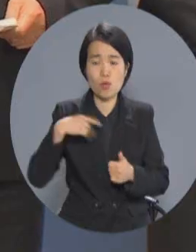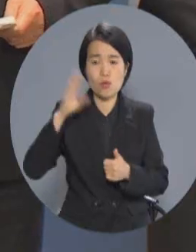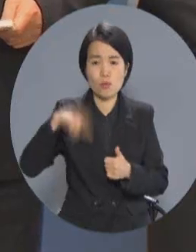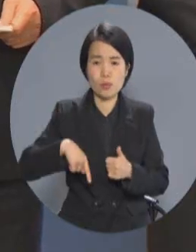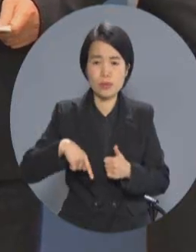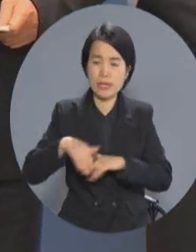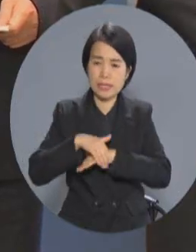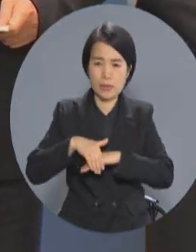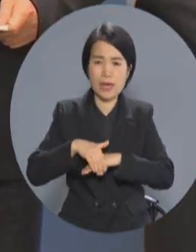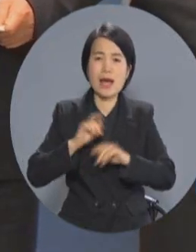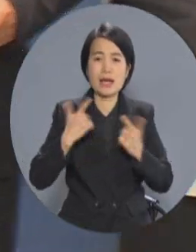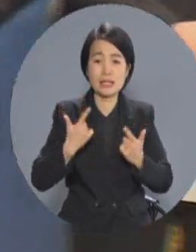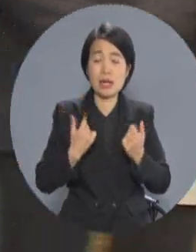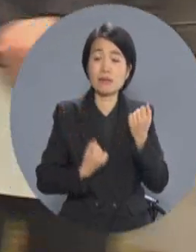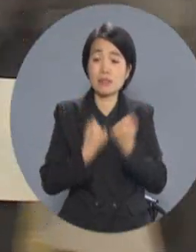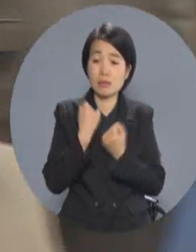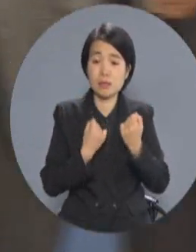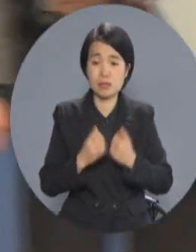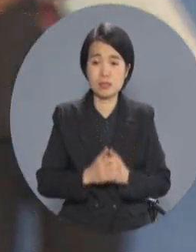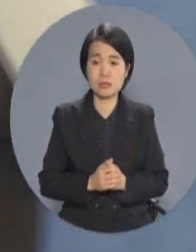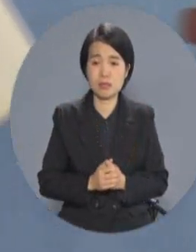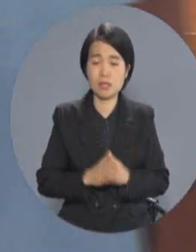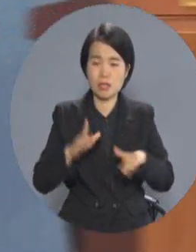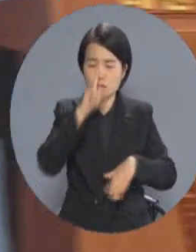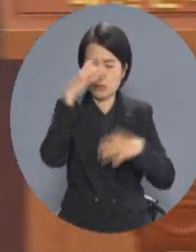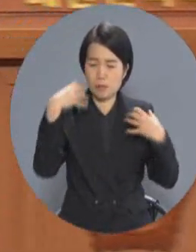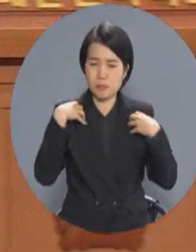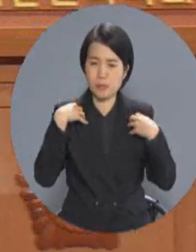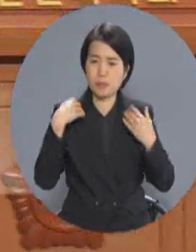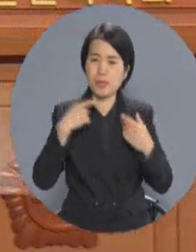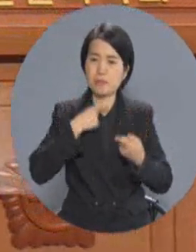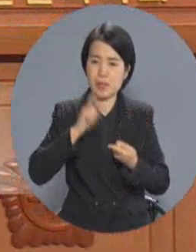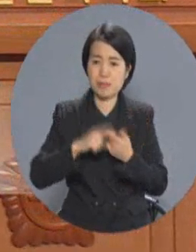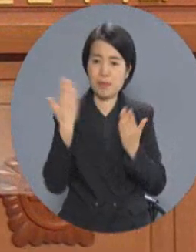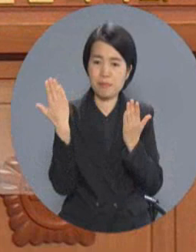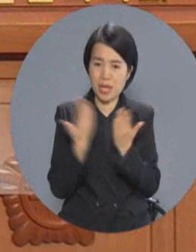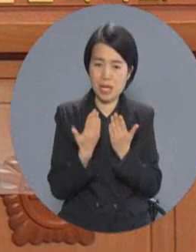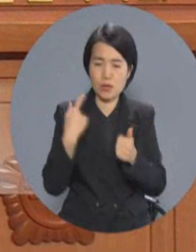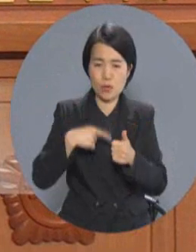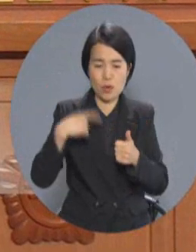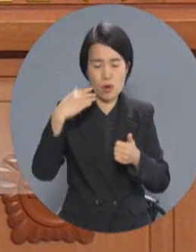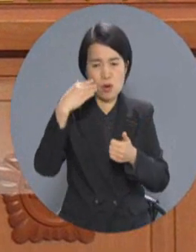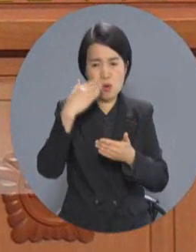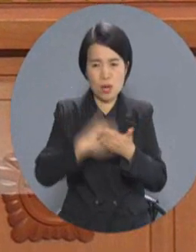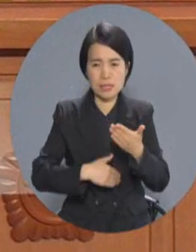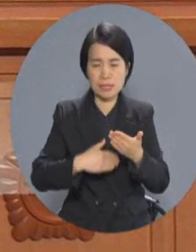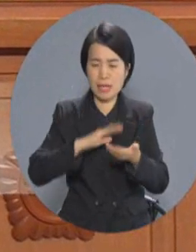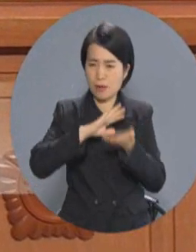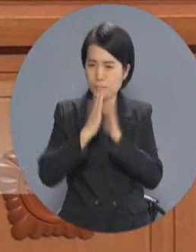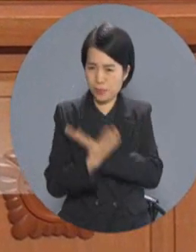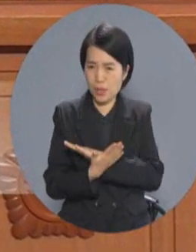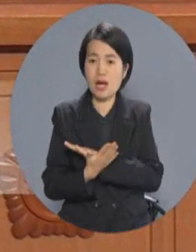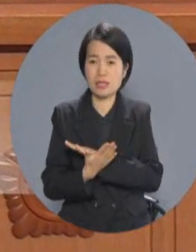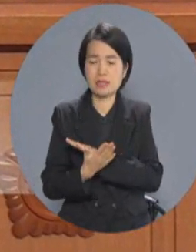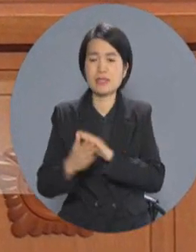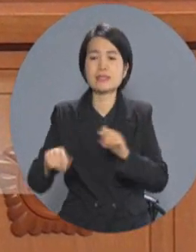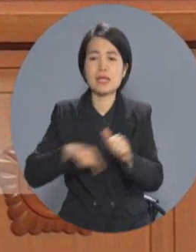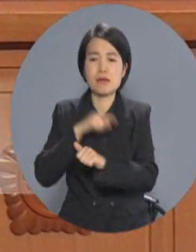교육부는 의도된 것이 아니라고 해명하지만 현 정부의 입맛에 맞게 교육과정이 급격히 뒤집히고 있는